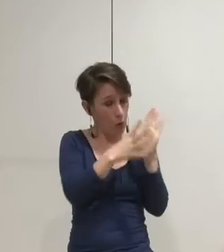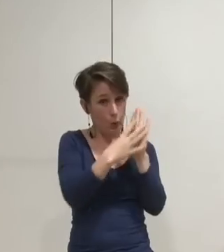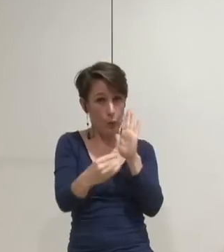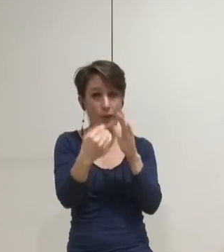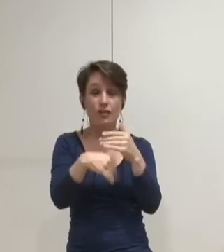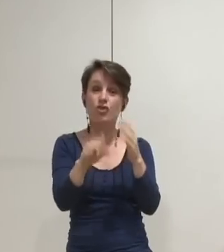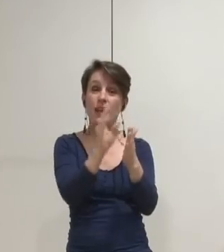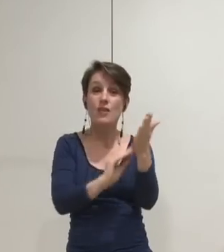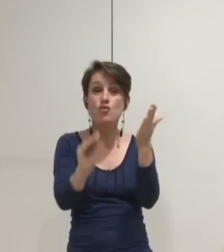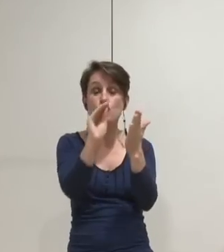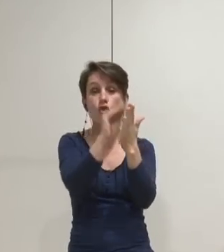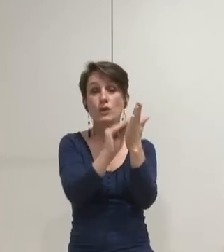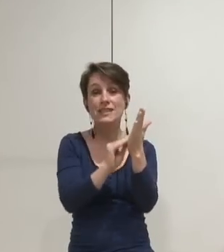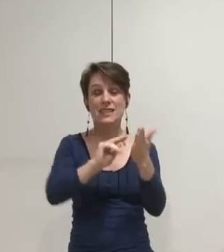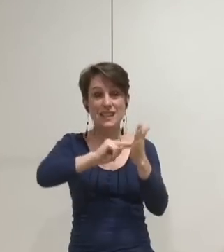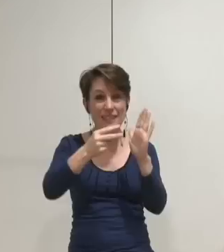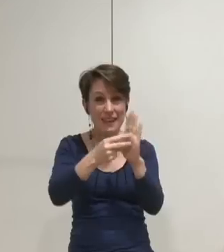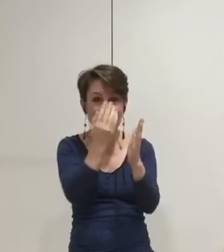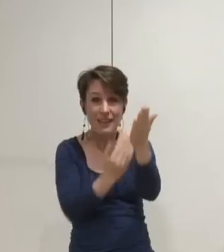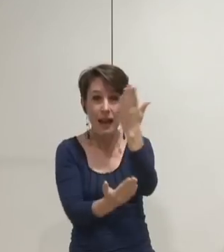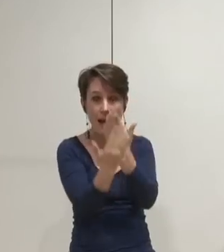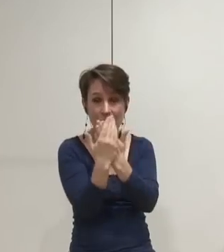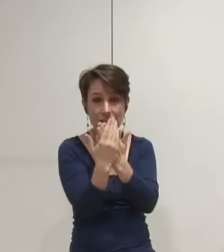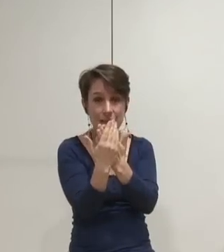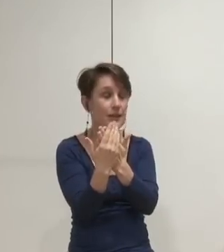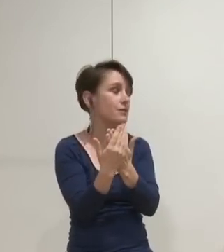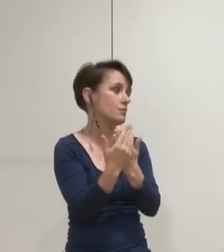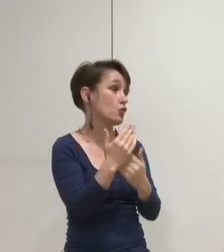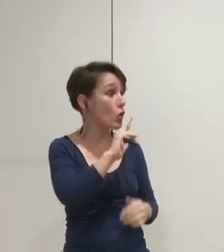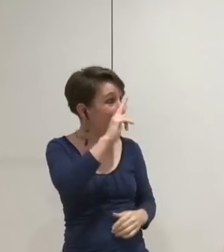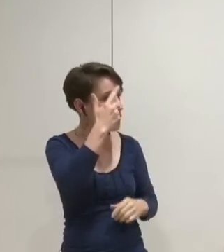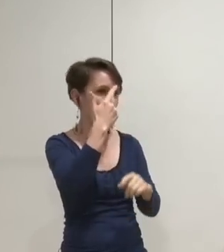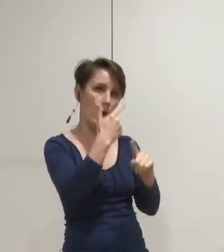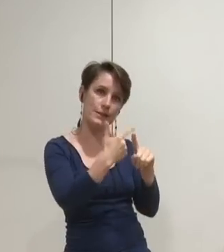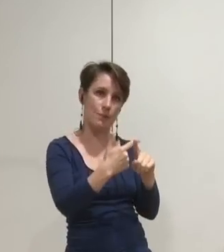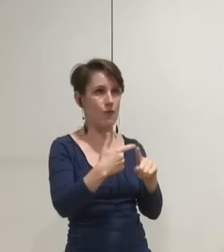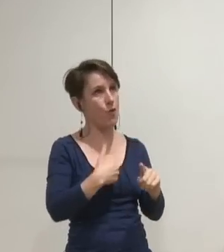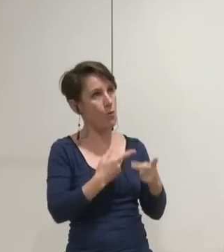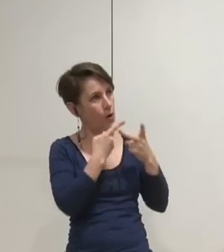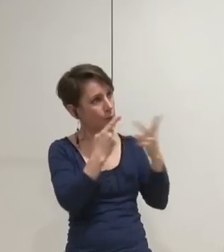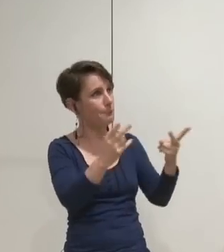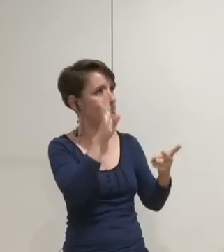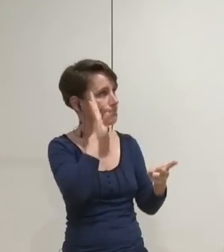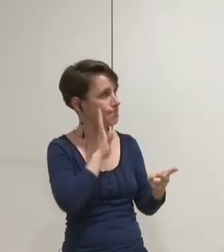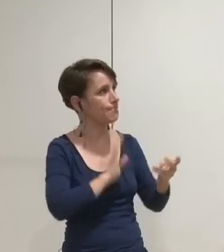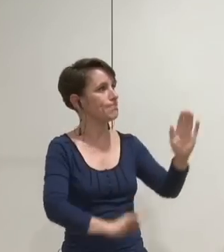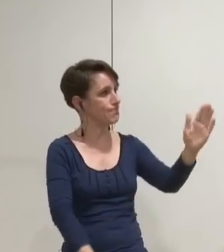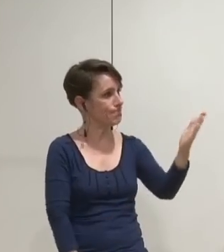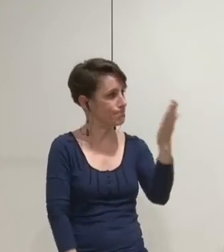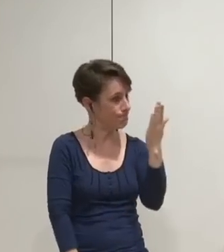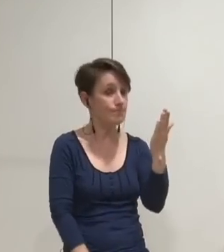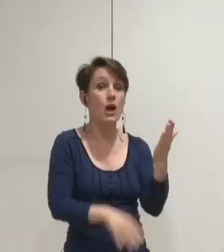annexé au contrat de mise à disposition établie par la ville pour la troisème fois je vous demande que nous